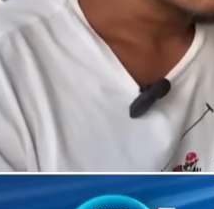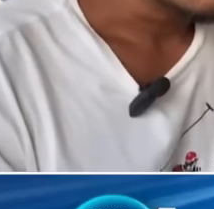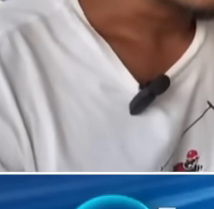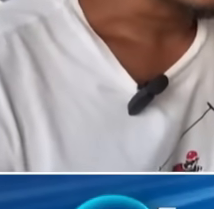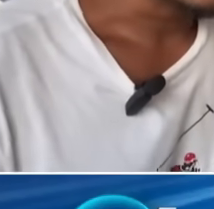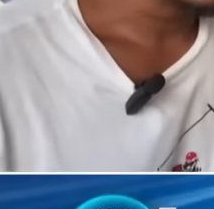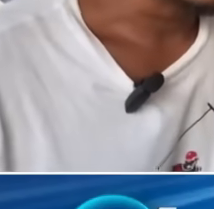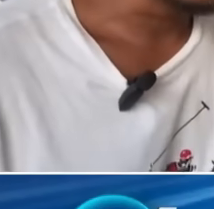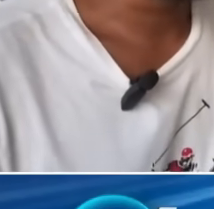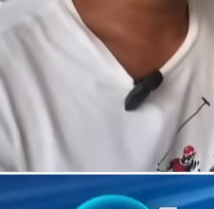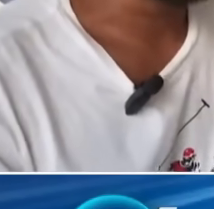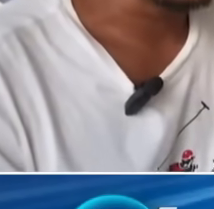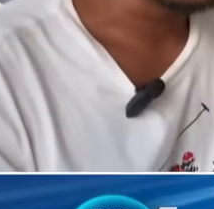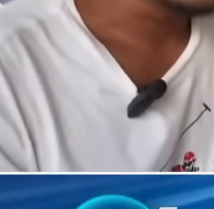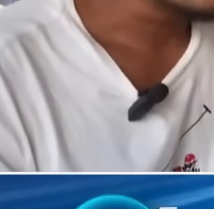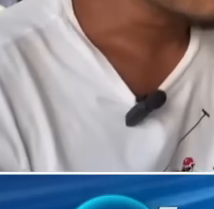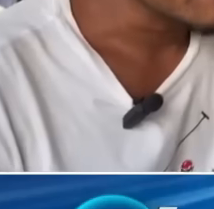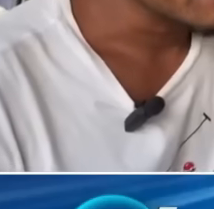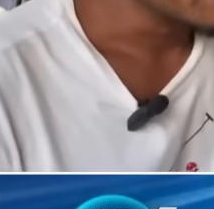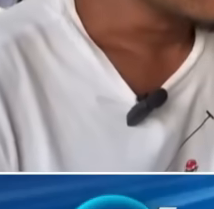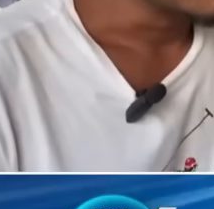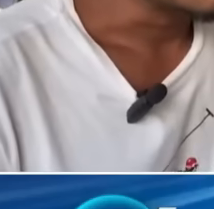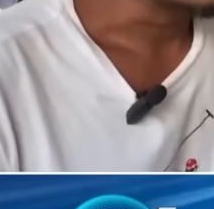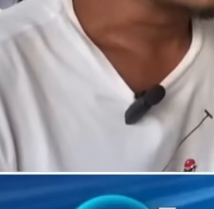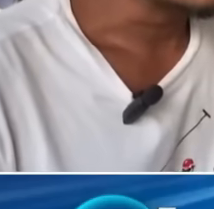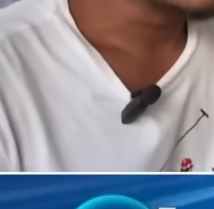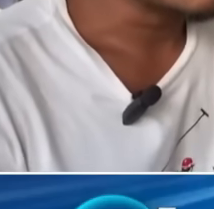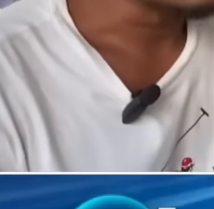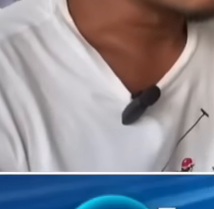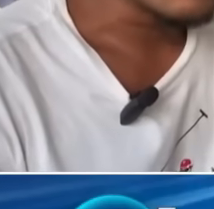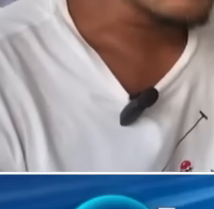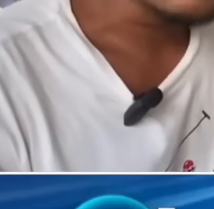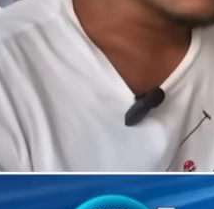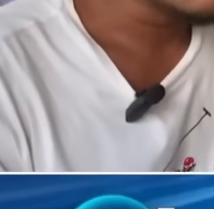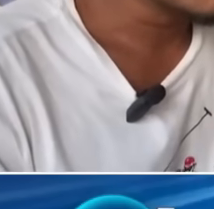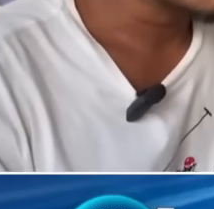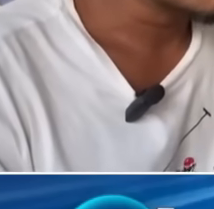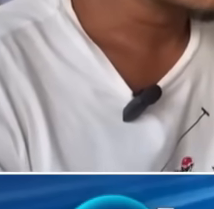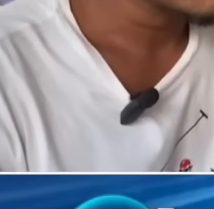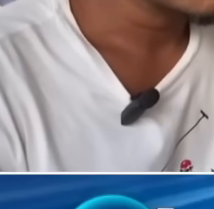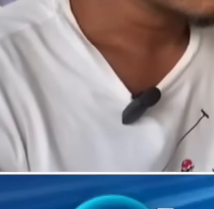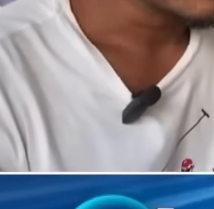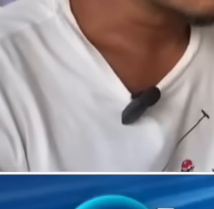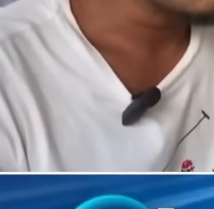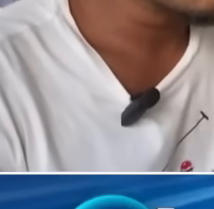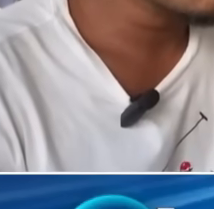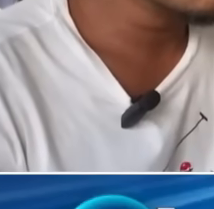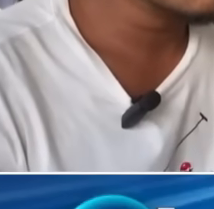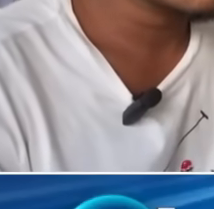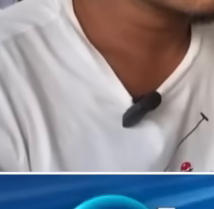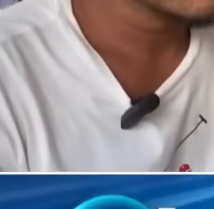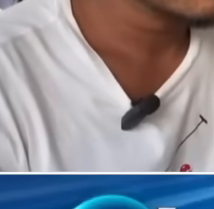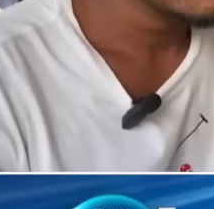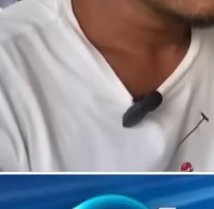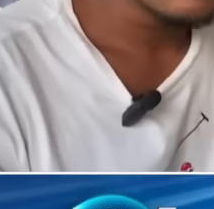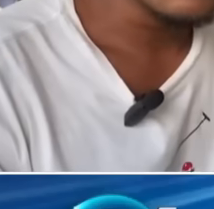มีผู้ที่มาร่วมงานได้รับอันตรายจากเหตุชุลมุนดังกล่าวแล้วหลังเกิดเหตุก็นำคลิปไปโพสต์บน Facebook ส่วนตัวของตัวเองไม่คิ